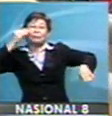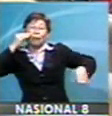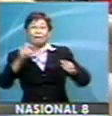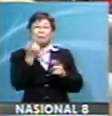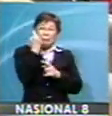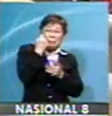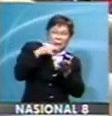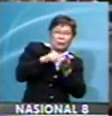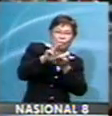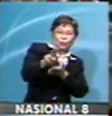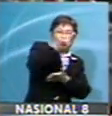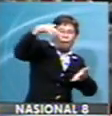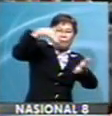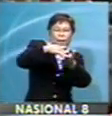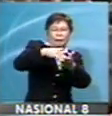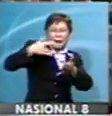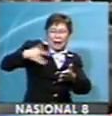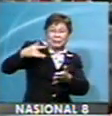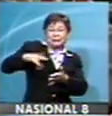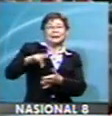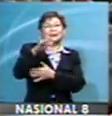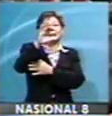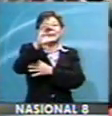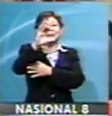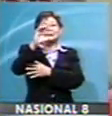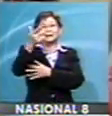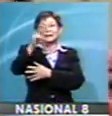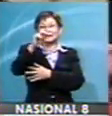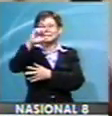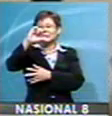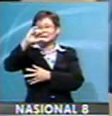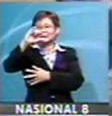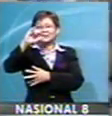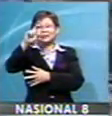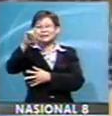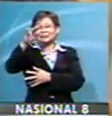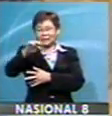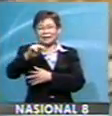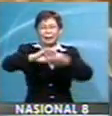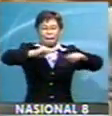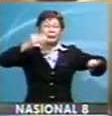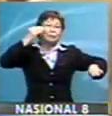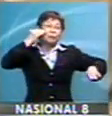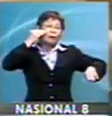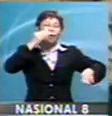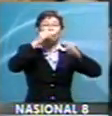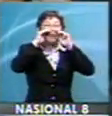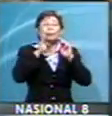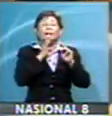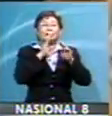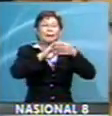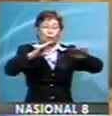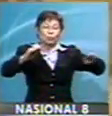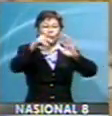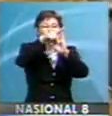terbaru Universiti pengajian an Jin pertambahan Universiti menawarkan kursus bahasa Melayu menurut Tan Sri Muhyiddin